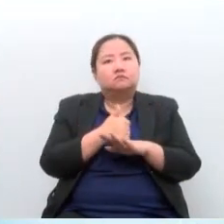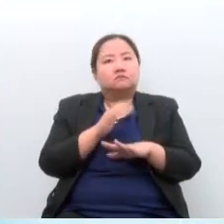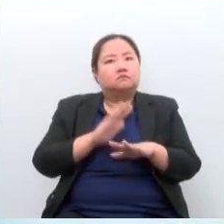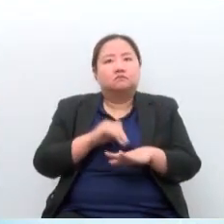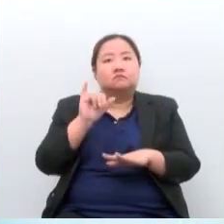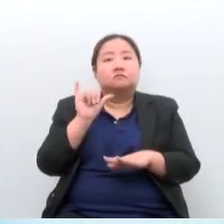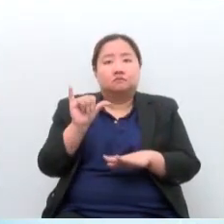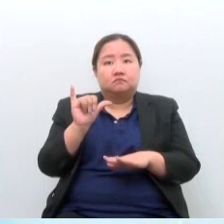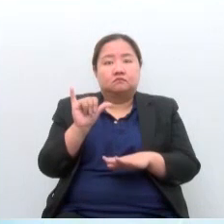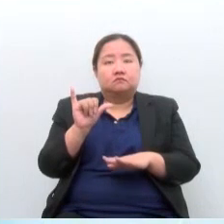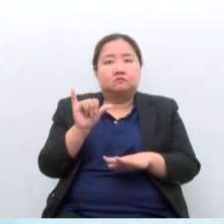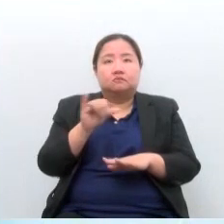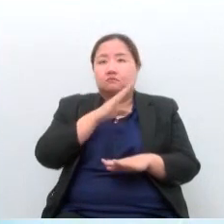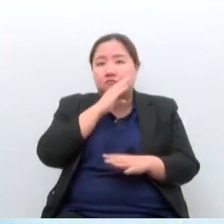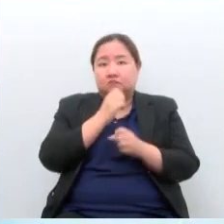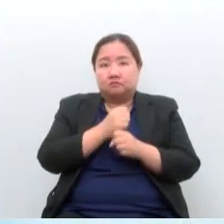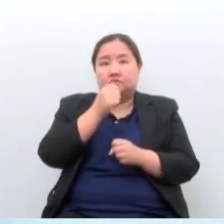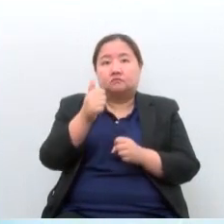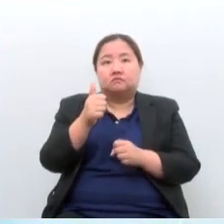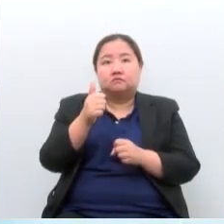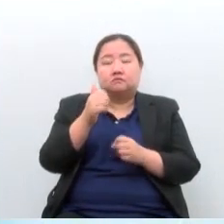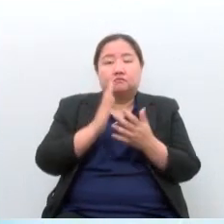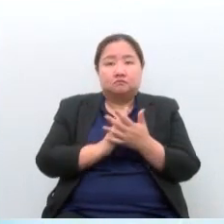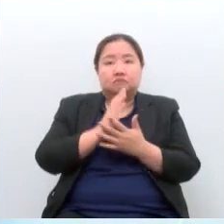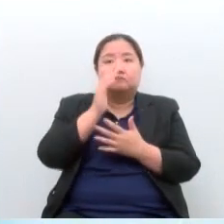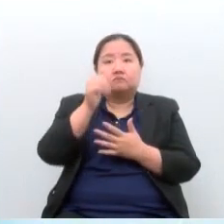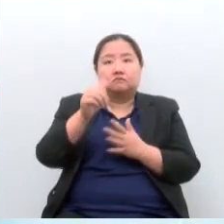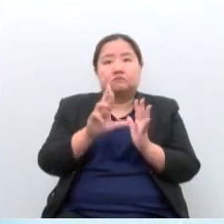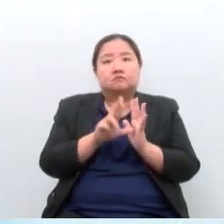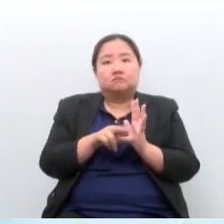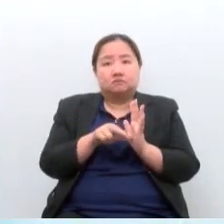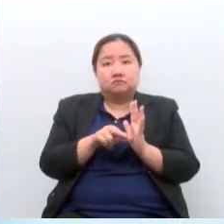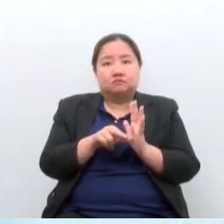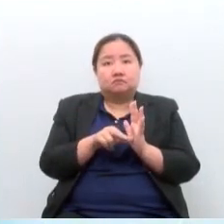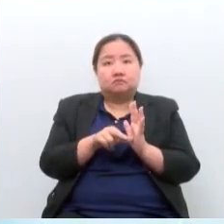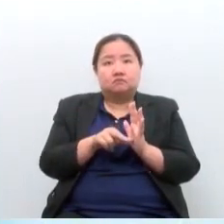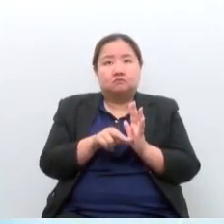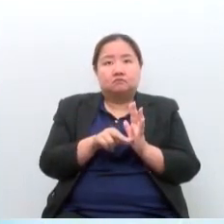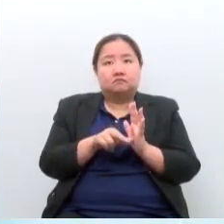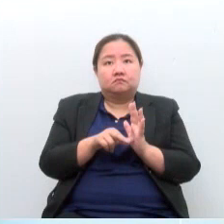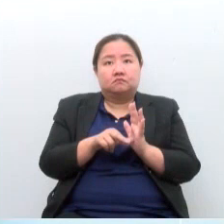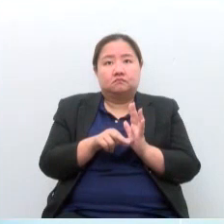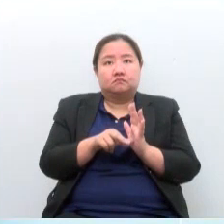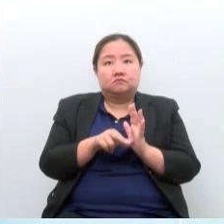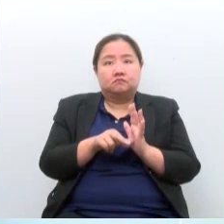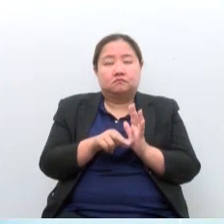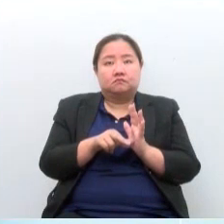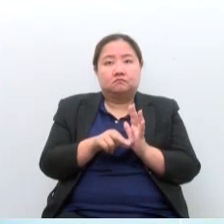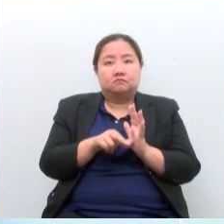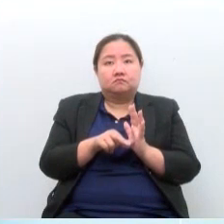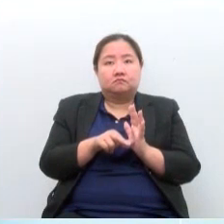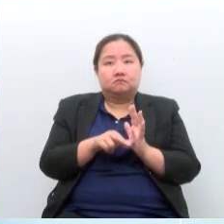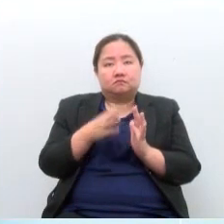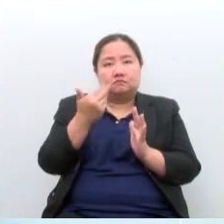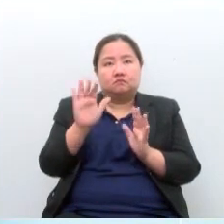ชาญเนี่ยถ้าท่านทำเรื่องนี้ได้สำเร็จดีเนี่ยท่านเลขาธิการก็จะเอ่อถือว่าเป็นประเด็นท้า